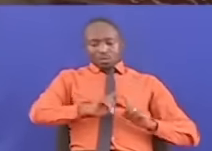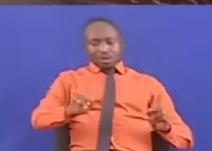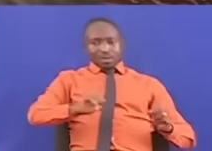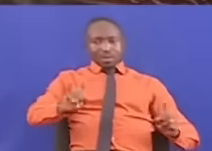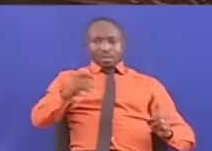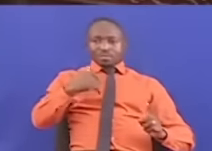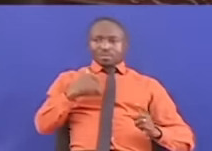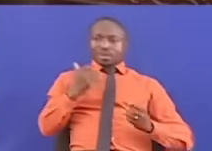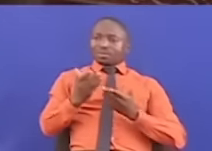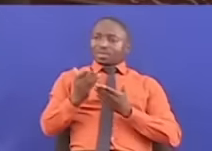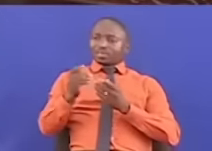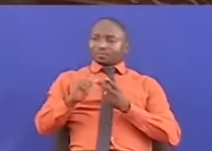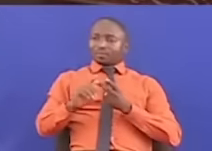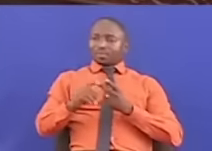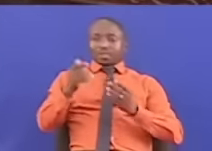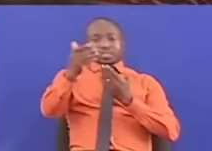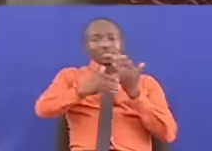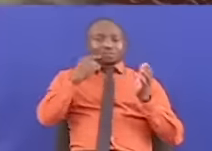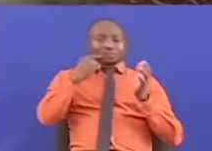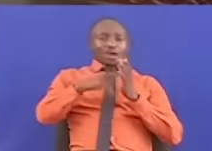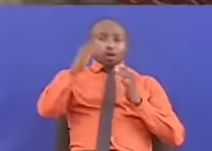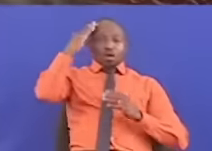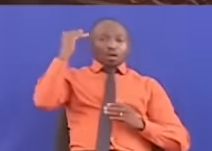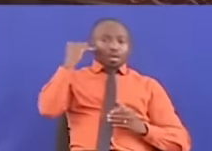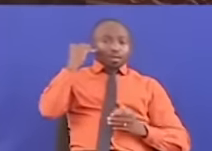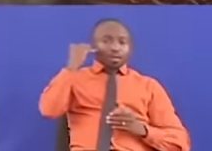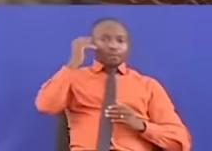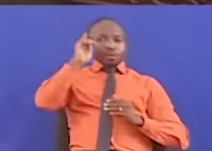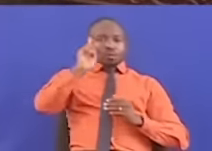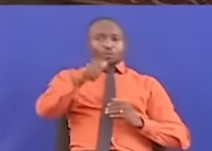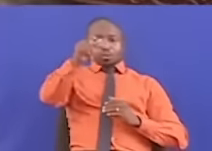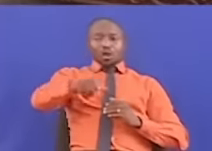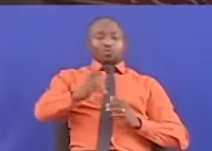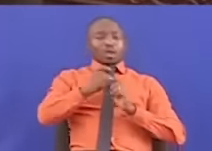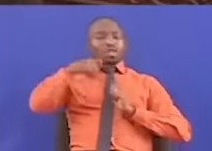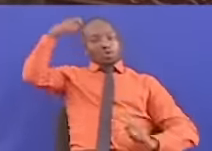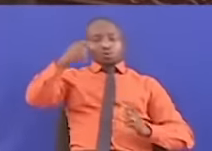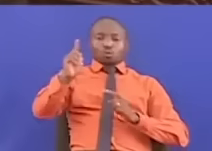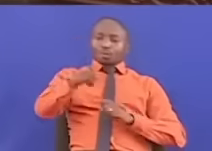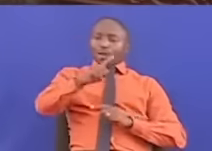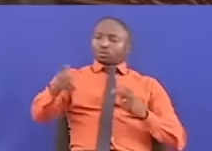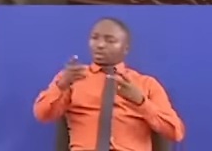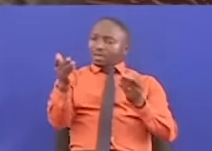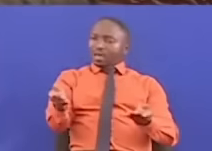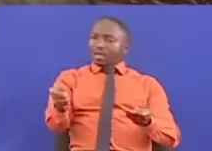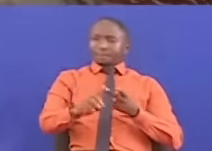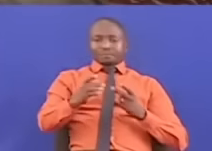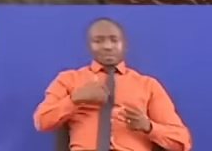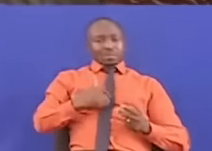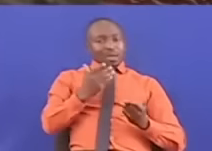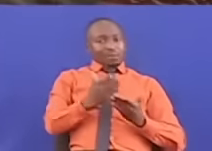mapo ambo sio laini sana nchi kama korea kuna mpaka watu wany kwa makosa kama haya sasa ning pendekeza